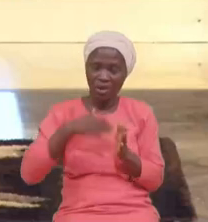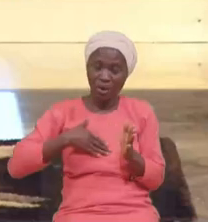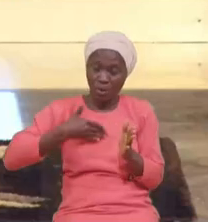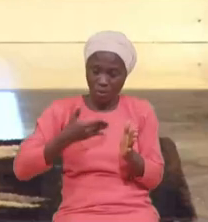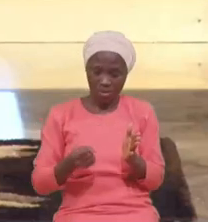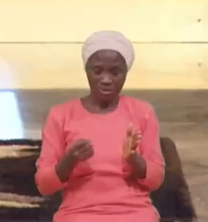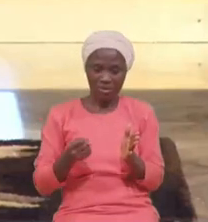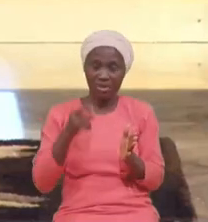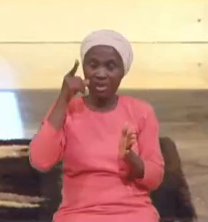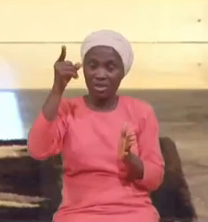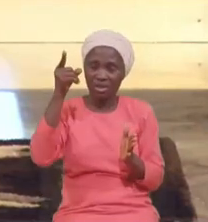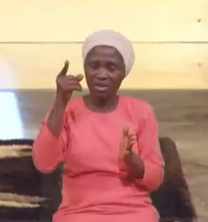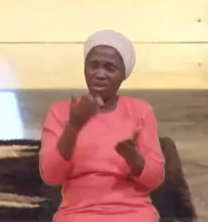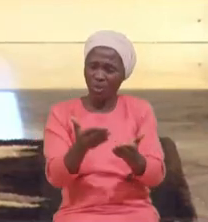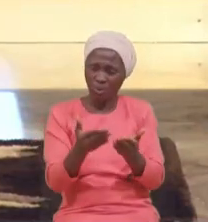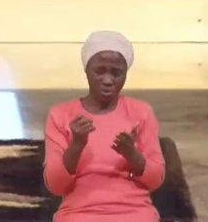Il le veut.